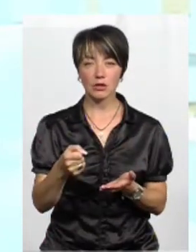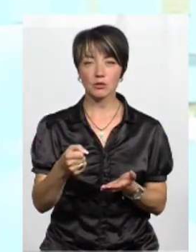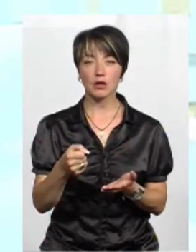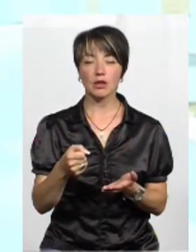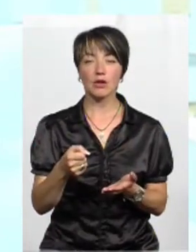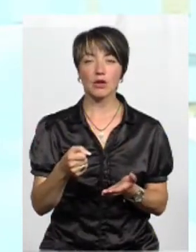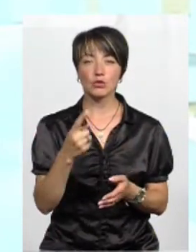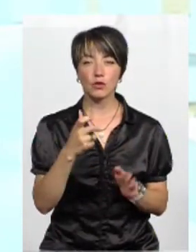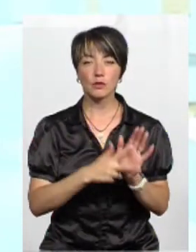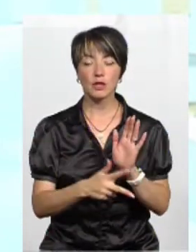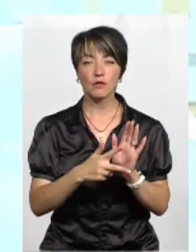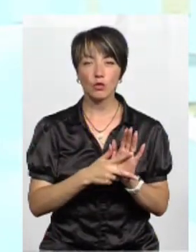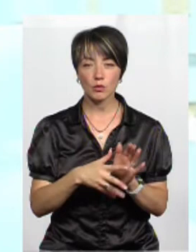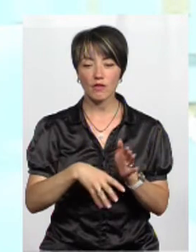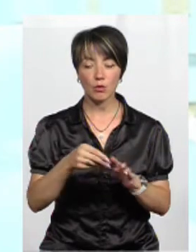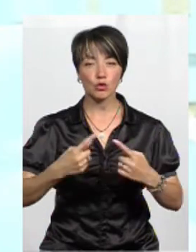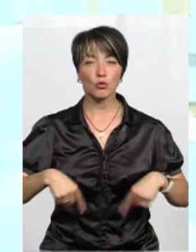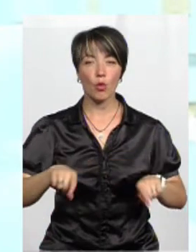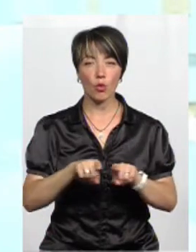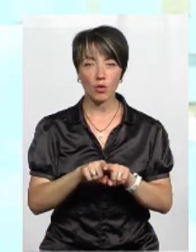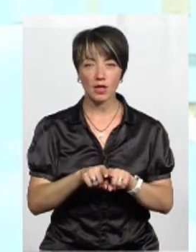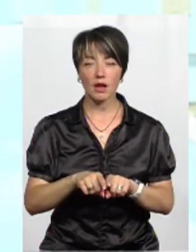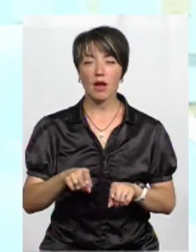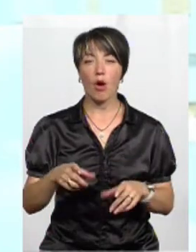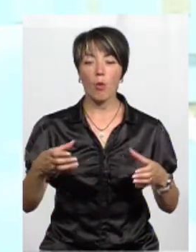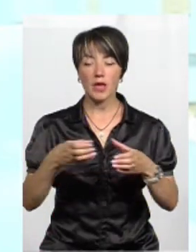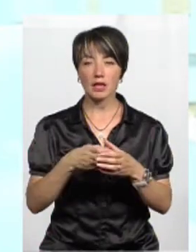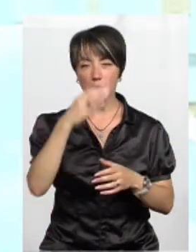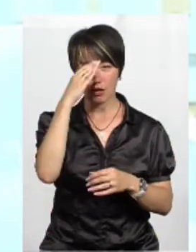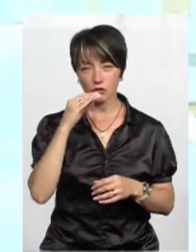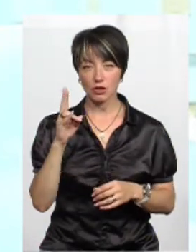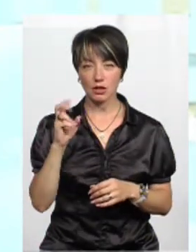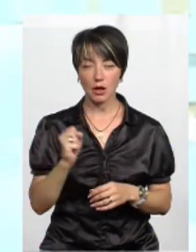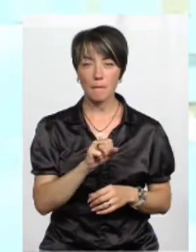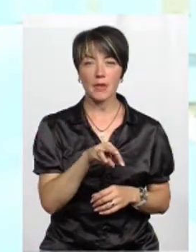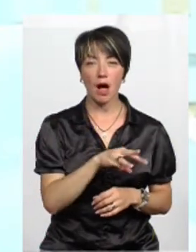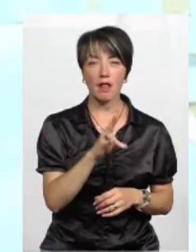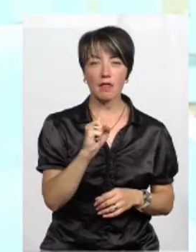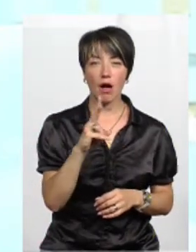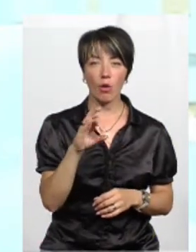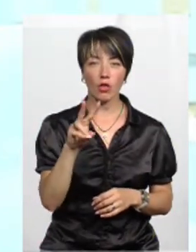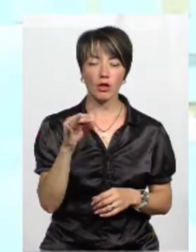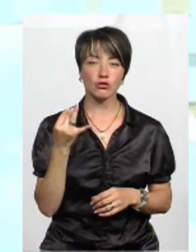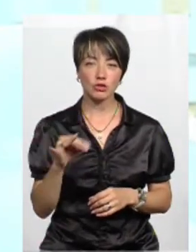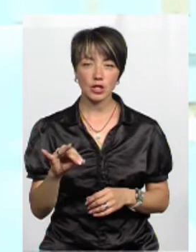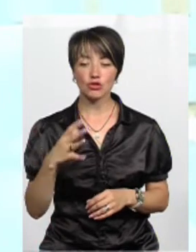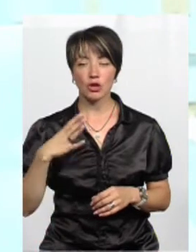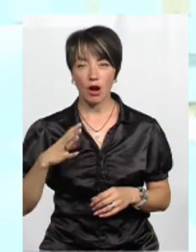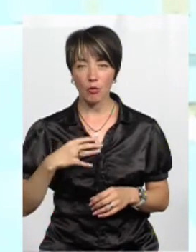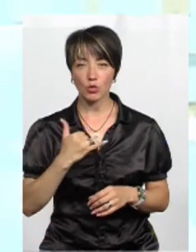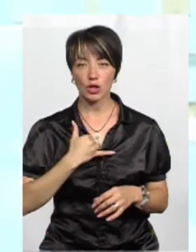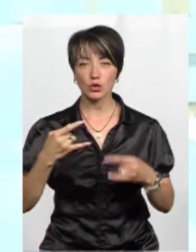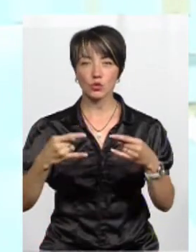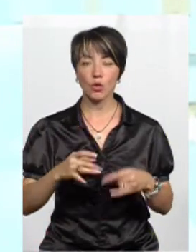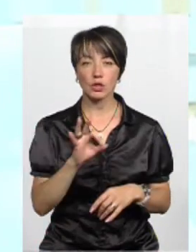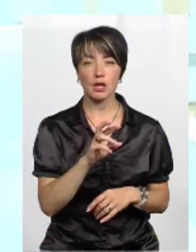із кандидатом по 188-му виборчому округу від Всеукраїнського об'єднання «Батьківщина» Михайлом Наконечним. І чекаємо у